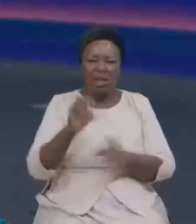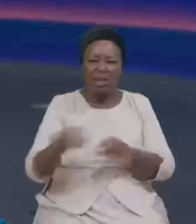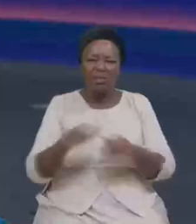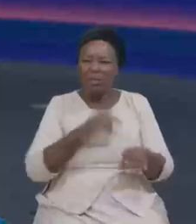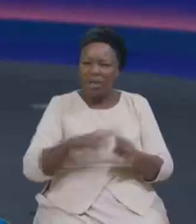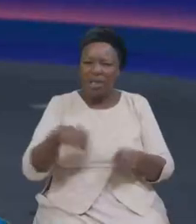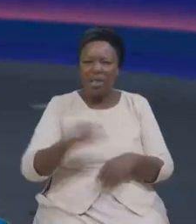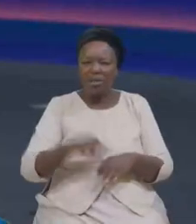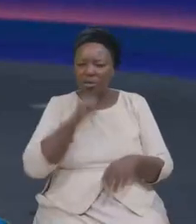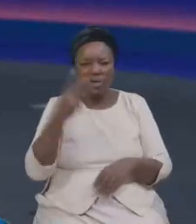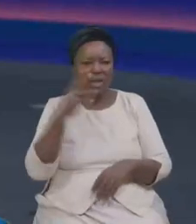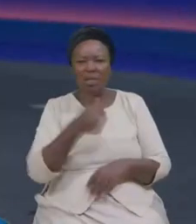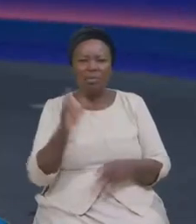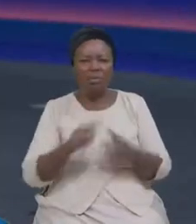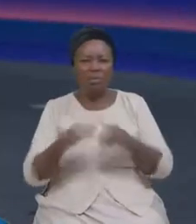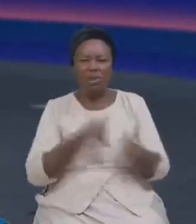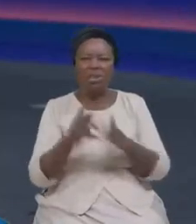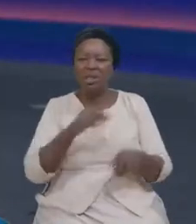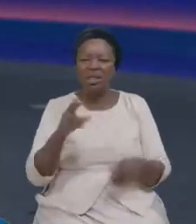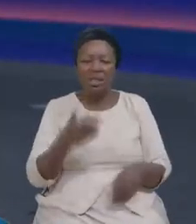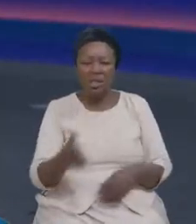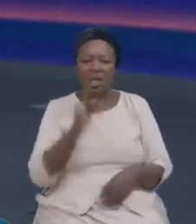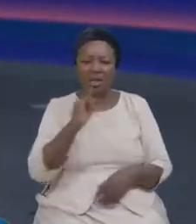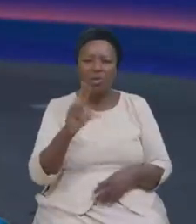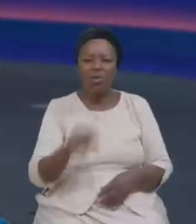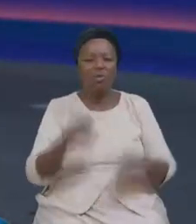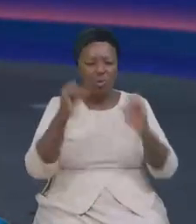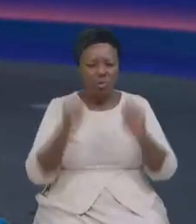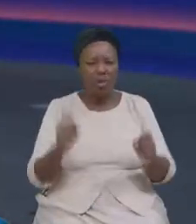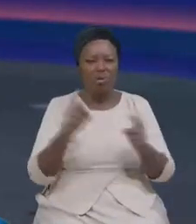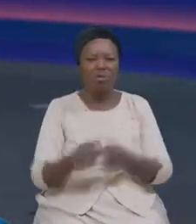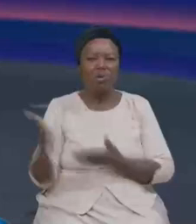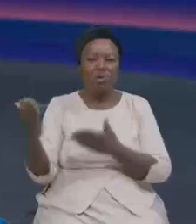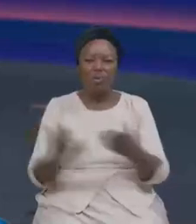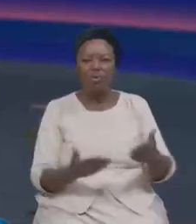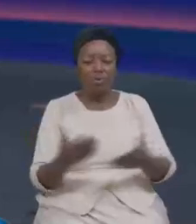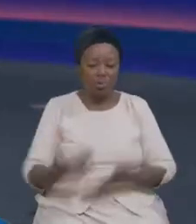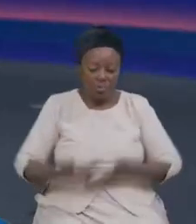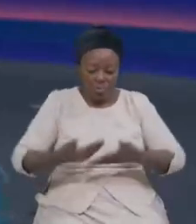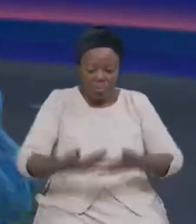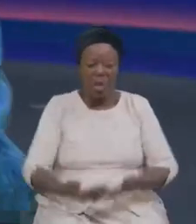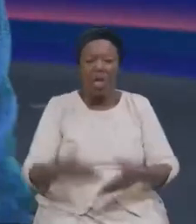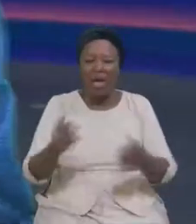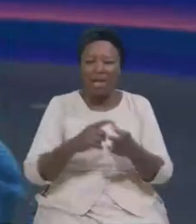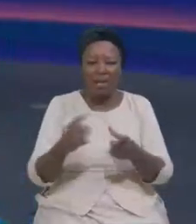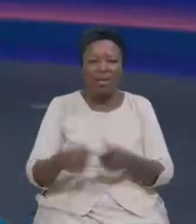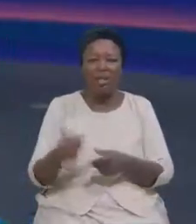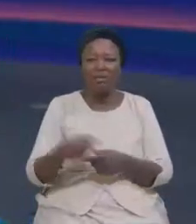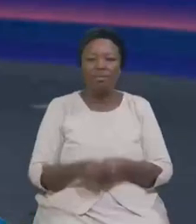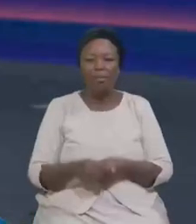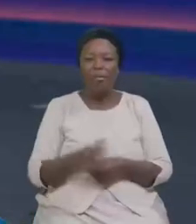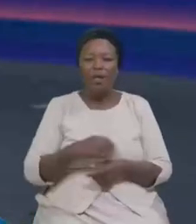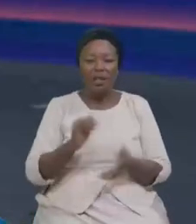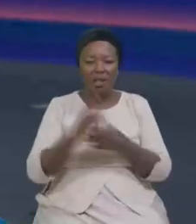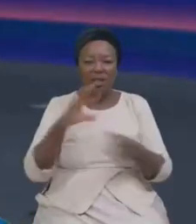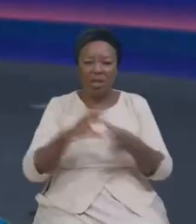On dit, il n'y a pas de force pour l'enfantement. C'était comme ça. Et il va vous raconter l'histoire. Il